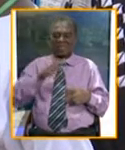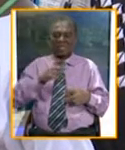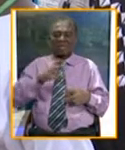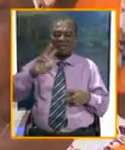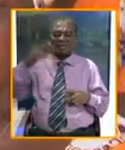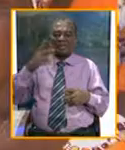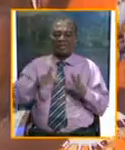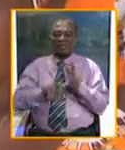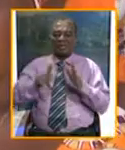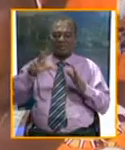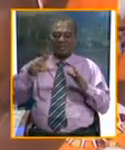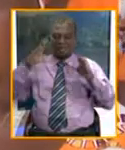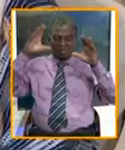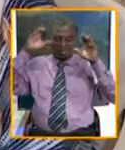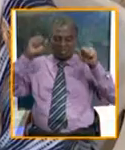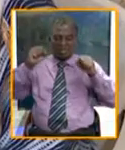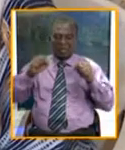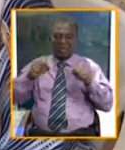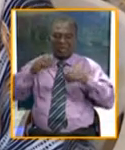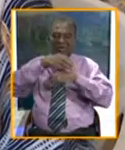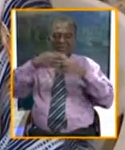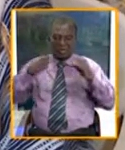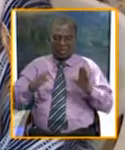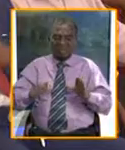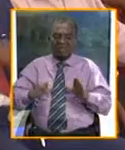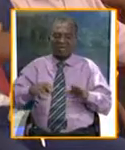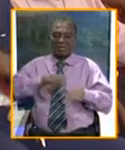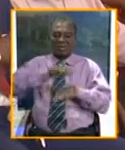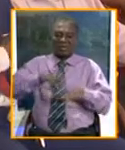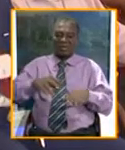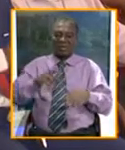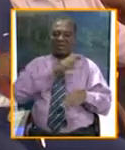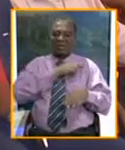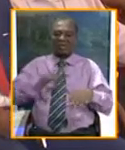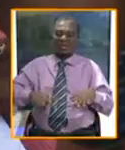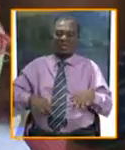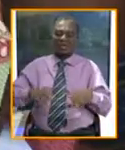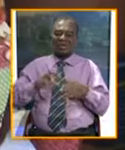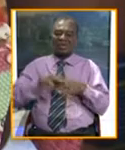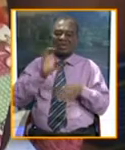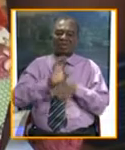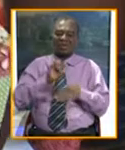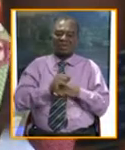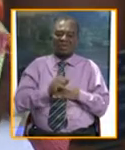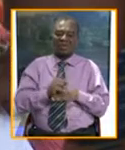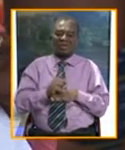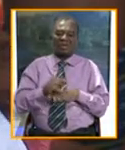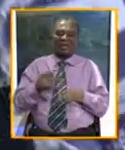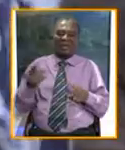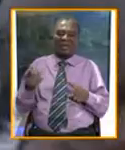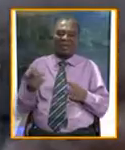2e vice-président de la Chambre nationale des rois et chefs traditionnels de Côte d'Ivoire. La fonction de chef de